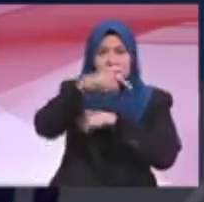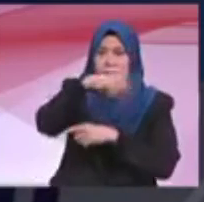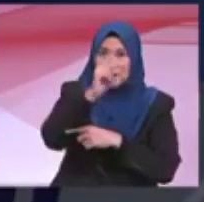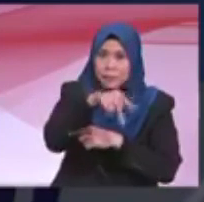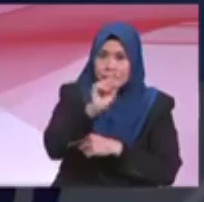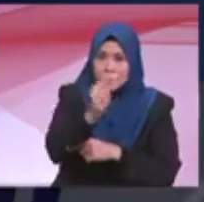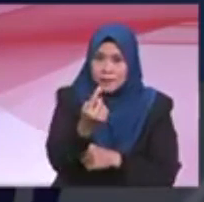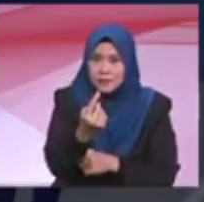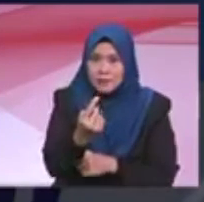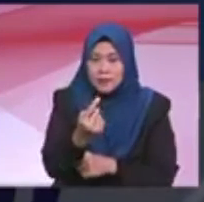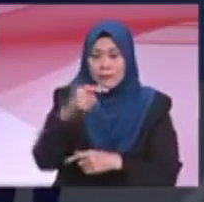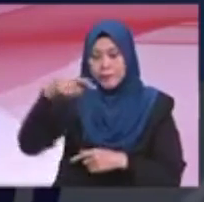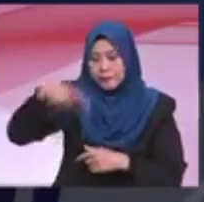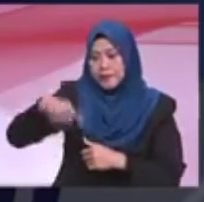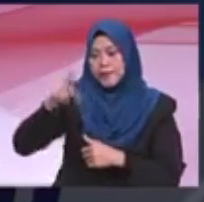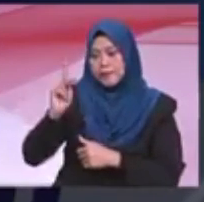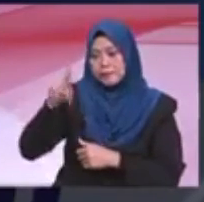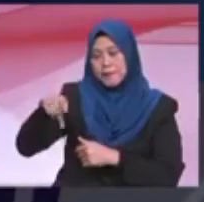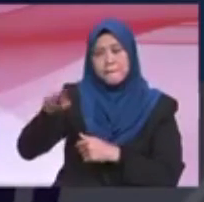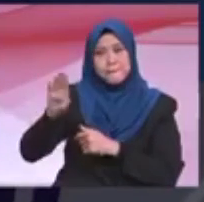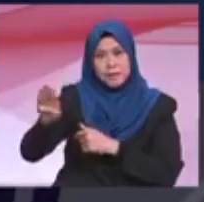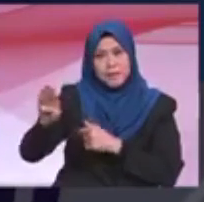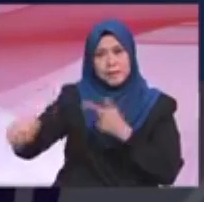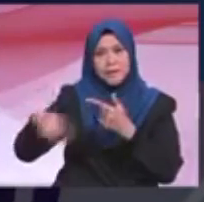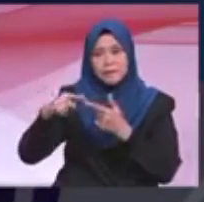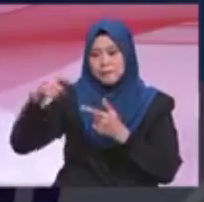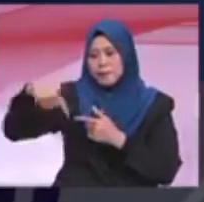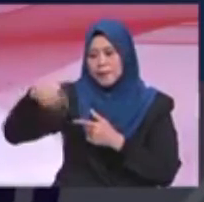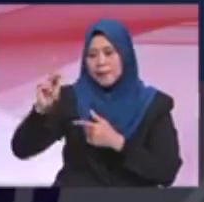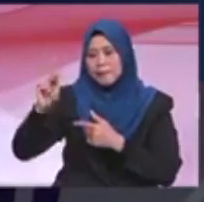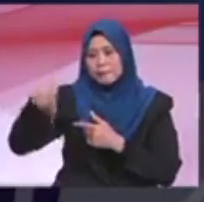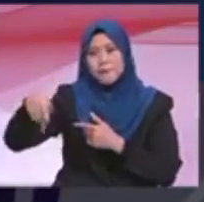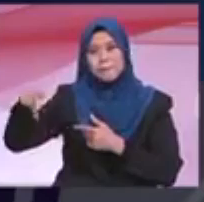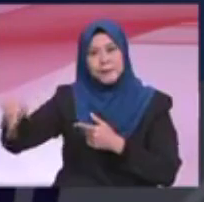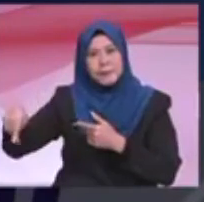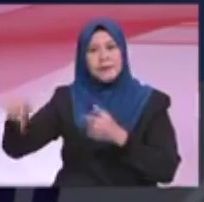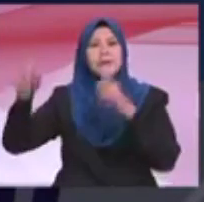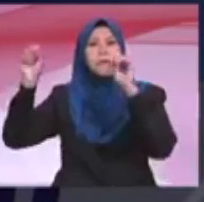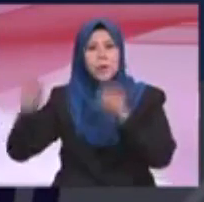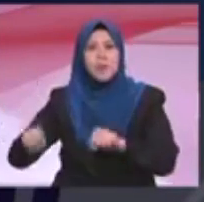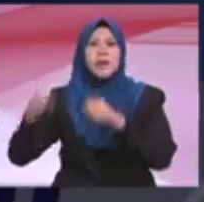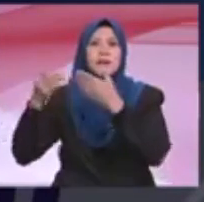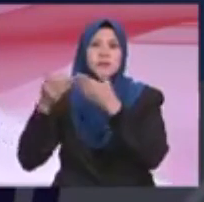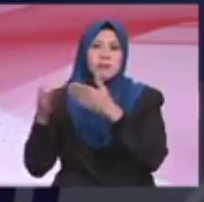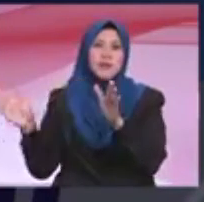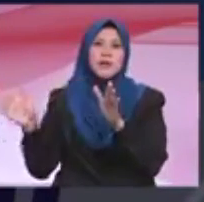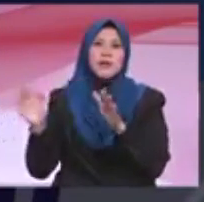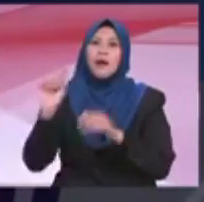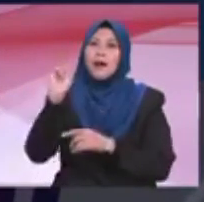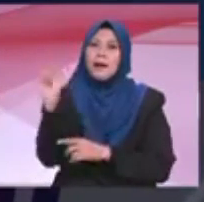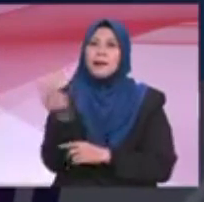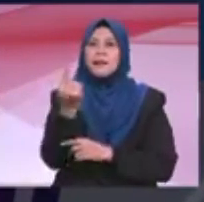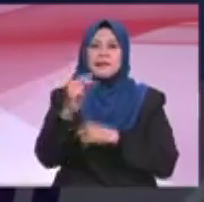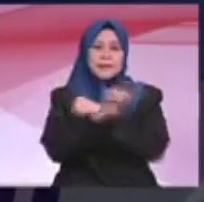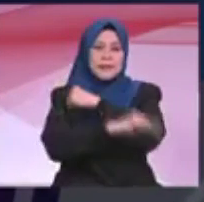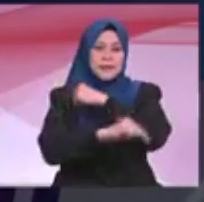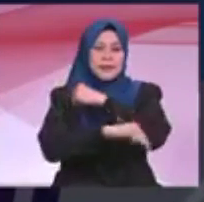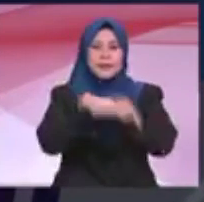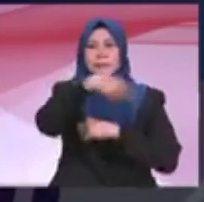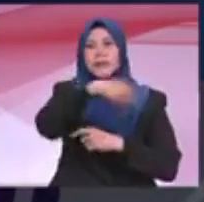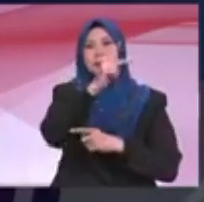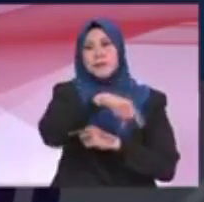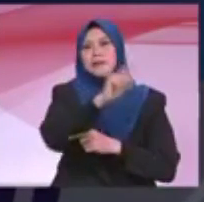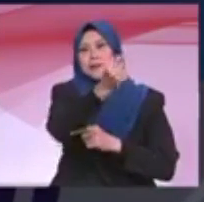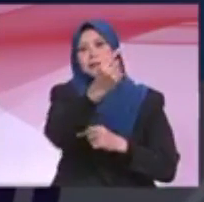sahaja. PKPB dan juga PKPP boleh dibuka. Okay, only negeri PKP.